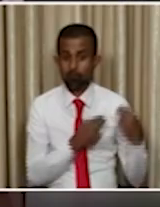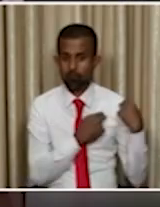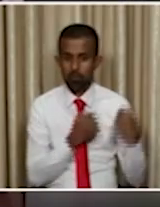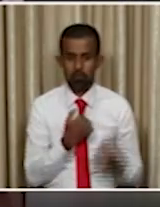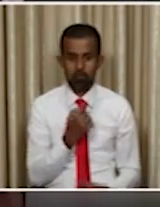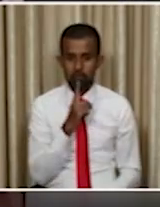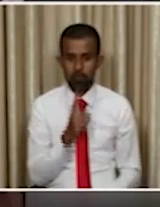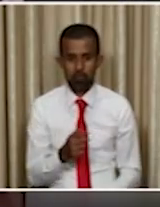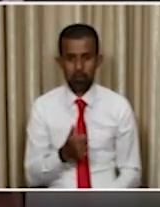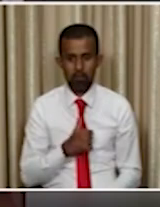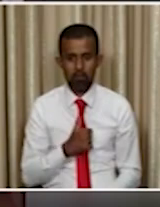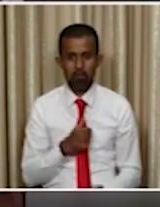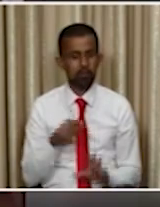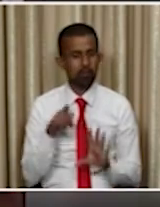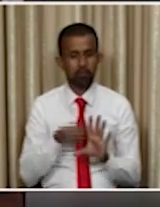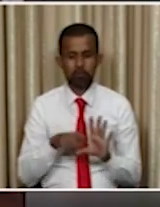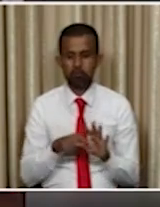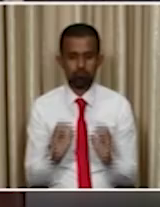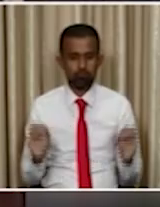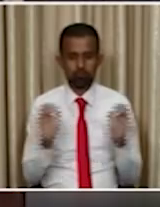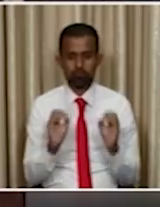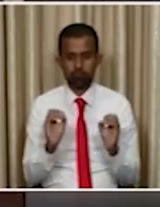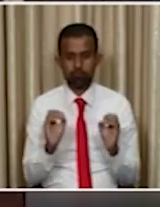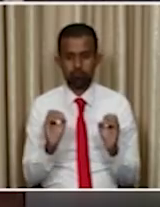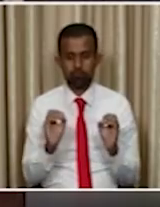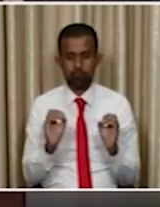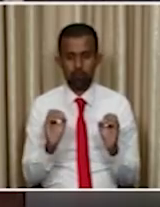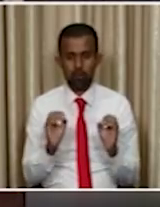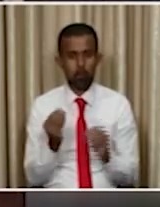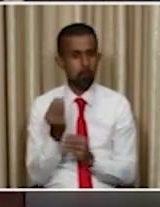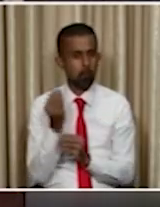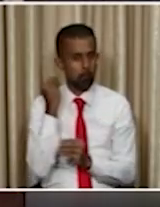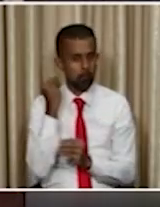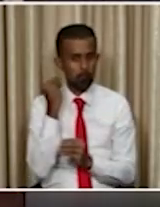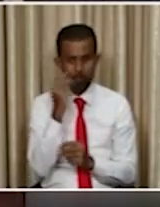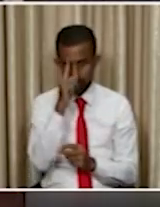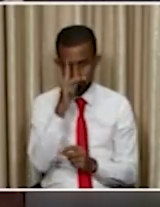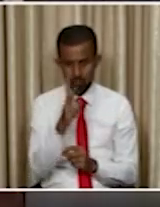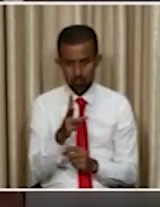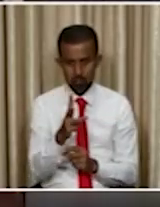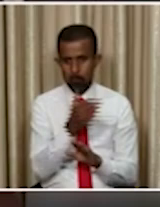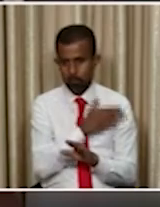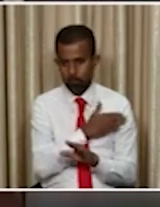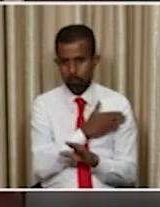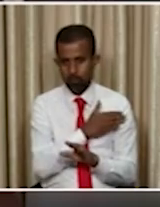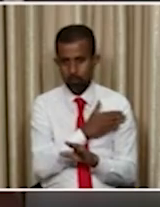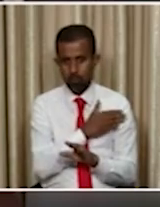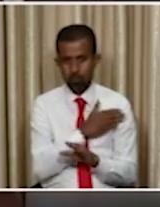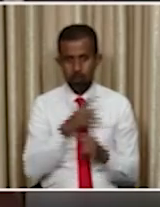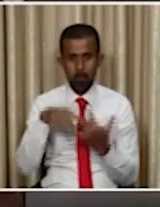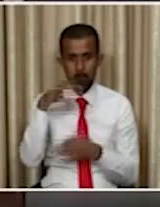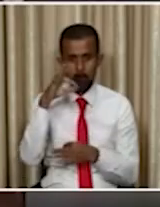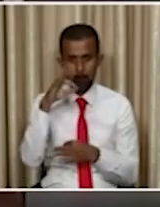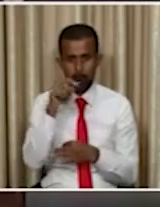කැමති කිසිම පුහුණු වැඩසටහනක් ක්‍රියාත්මක කරලා නැහැ. මේ මෑතකදී සති කිහිපයක් පෙර තමයි මේ උපාධි